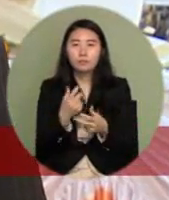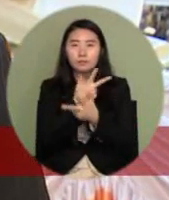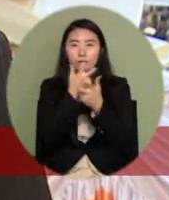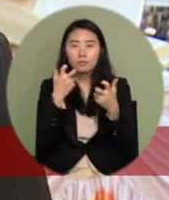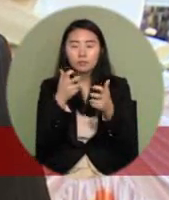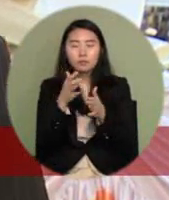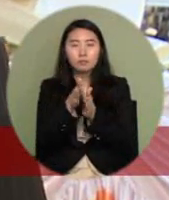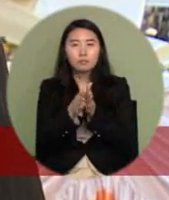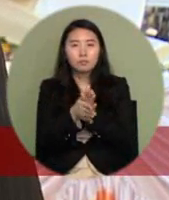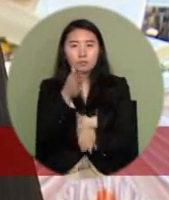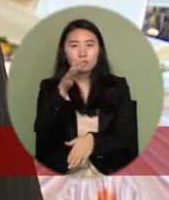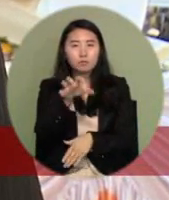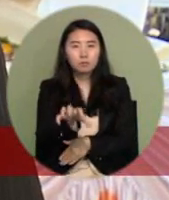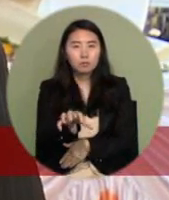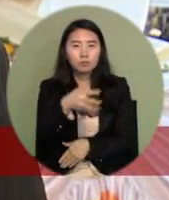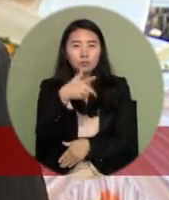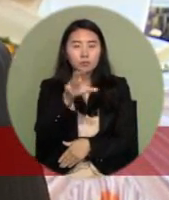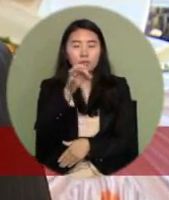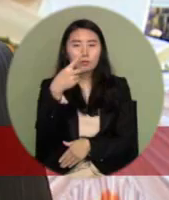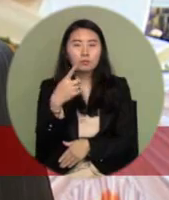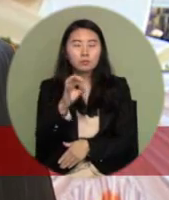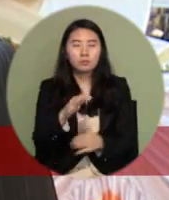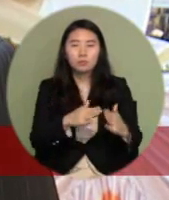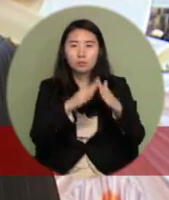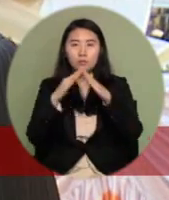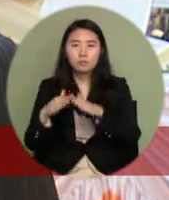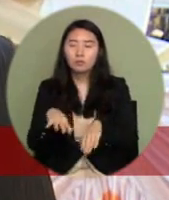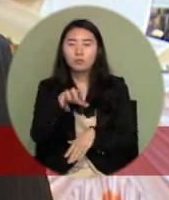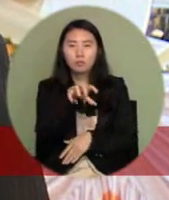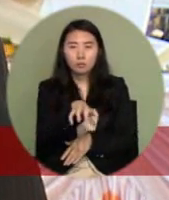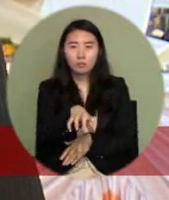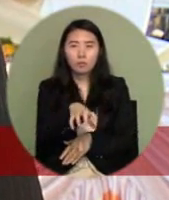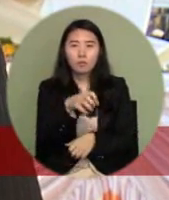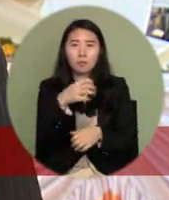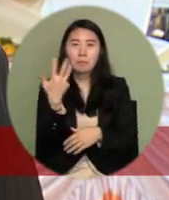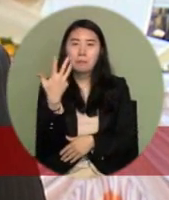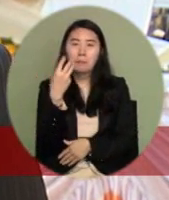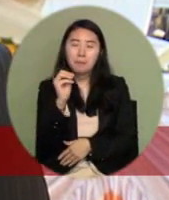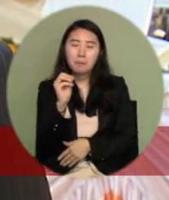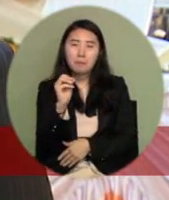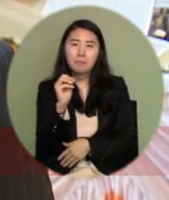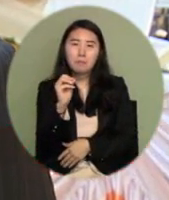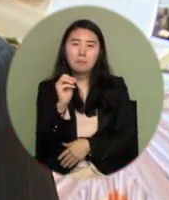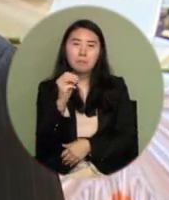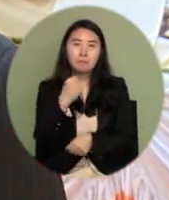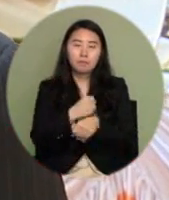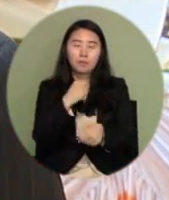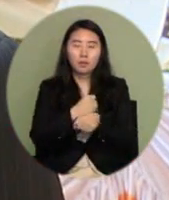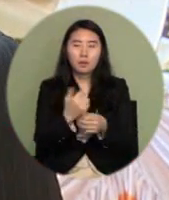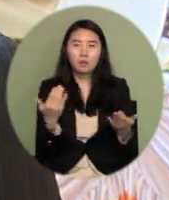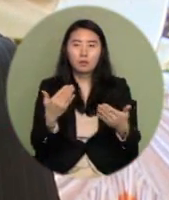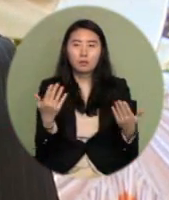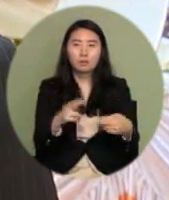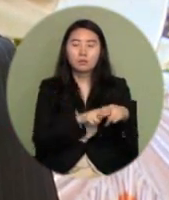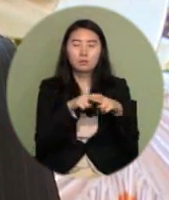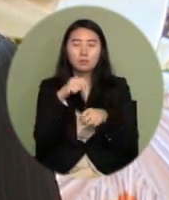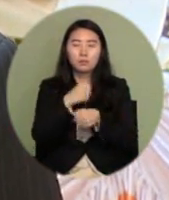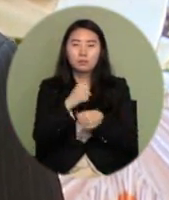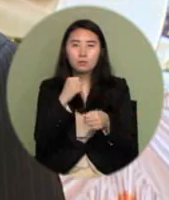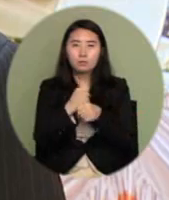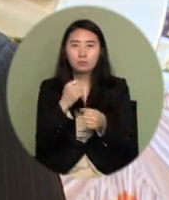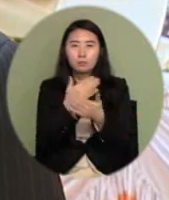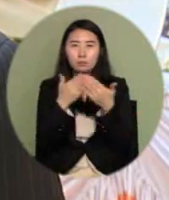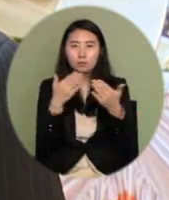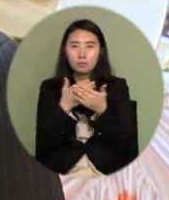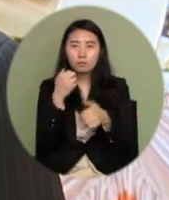배드타운인데 창동 차량기지 이전 부지에 8만 개 일자리를 만드는 청사진을 만드는